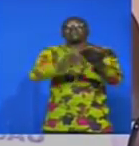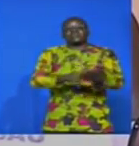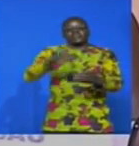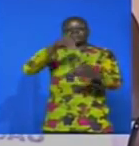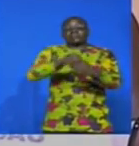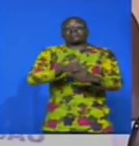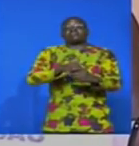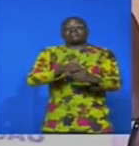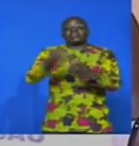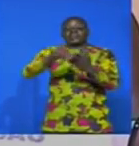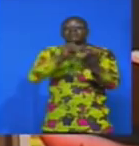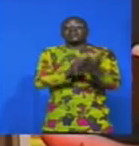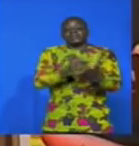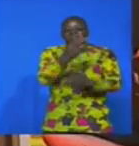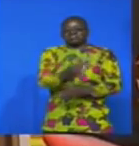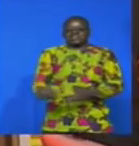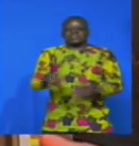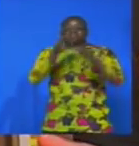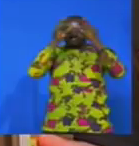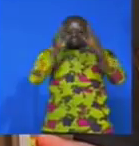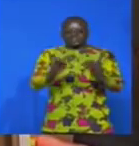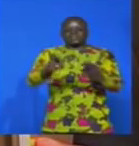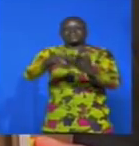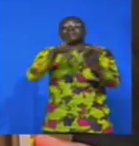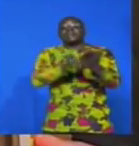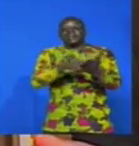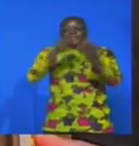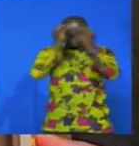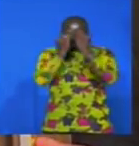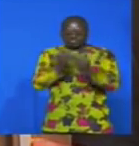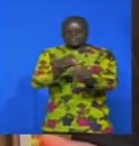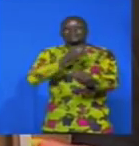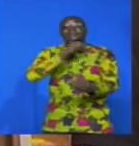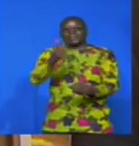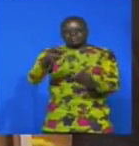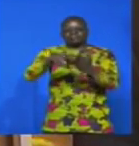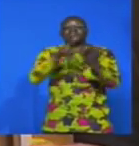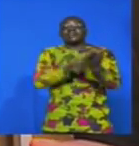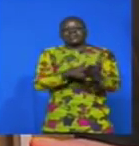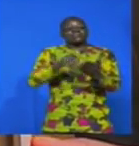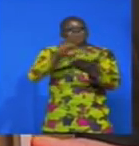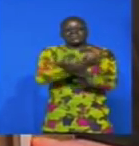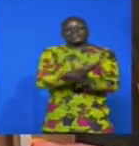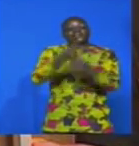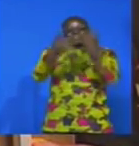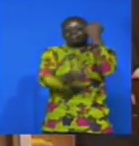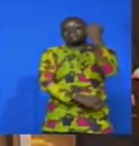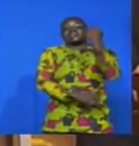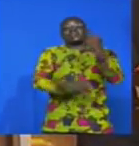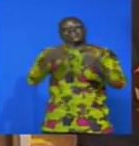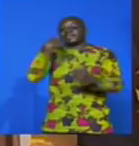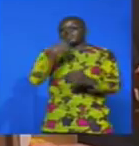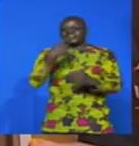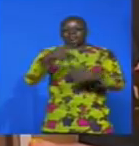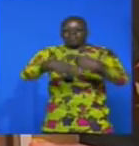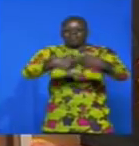droit de la concurrence est une matière juridique et donc il y a des règles. Celui qui n'obéit pas aux règles, évidemment, les textes ont prévu un certain nombre de sanctions qui vont, n'est-ce pas,